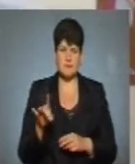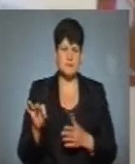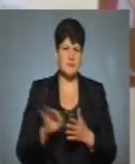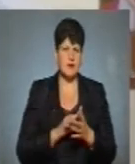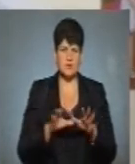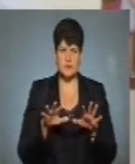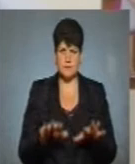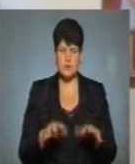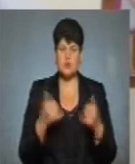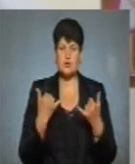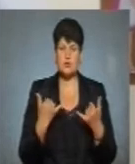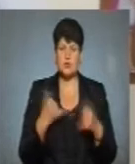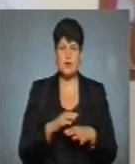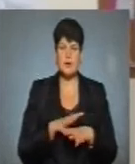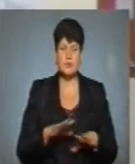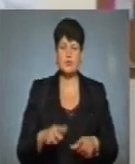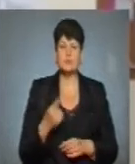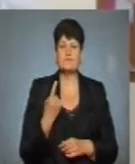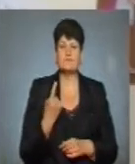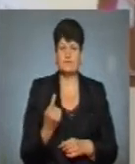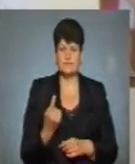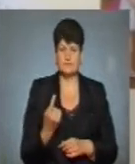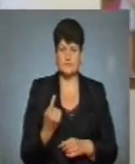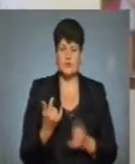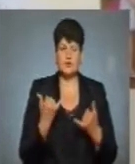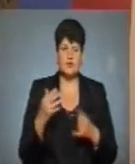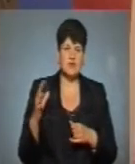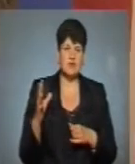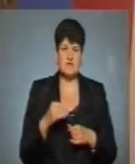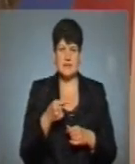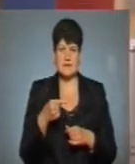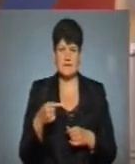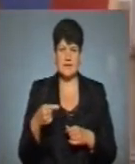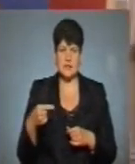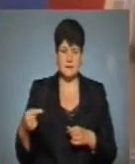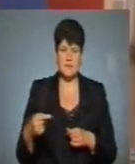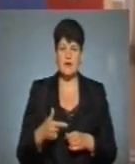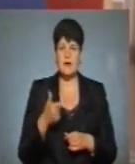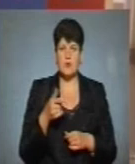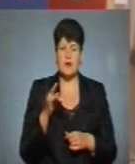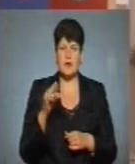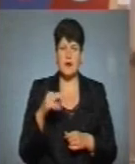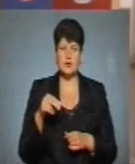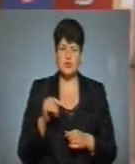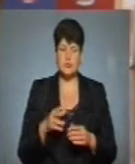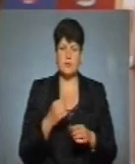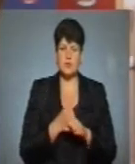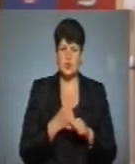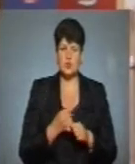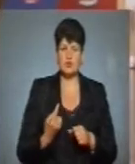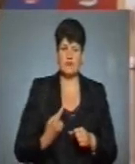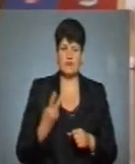місці. Сьогодні не було жодного. Сьогодні всі від'їхали. Григорій Радчук працює сторожем у 25-му